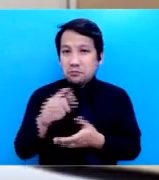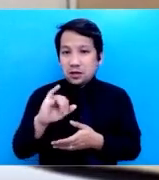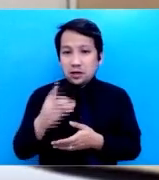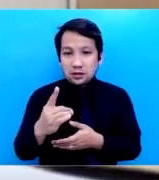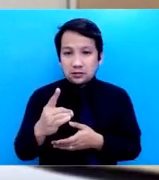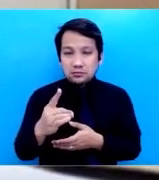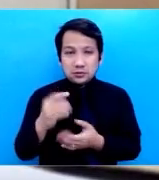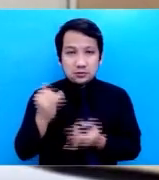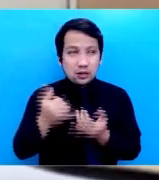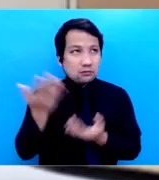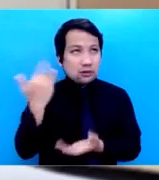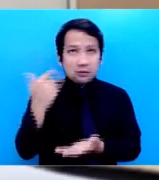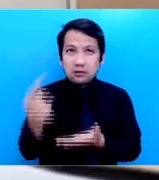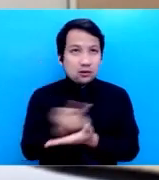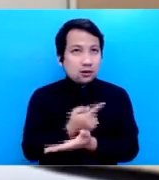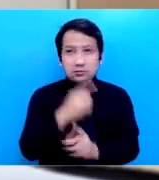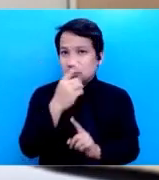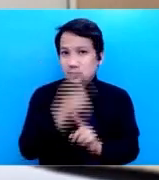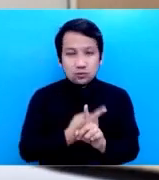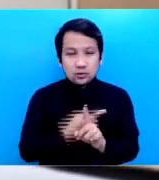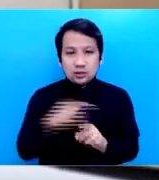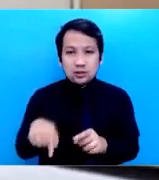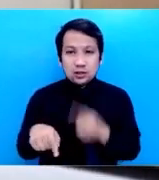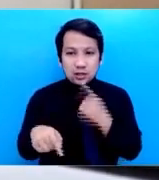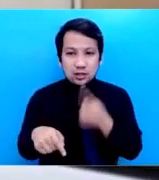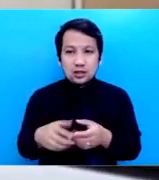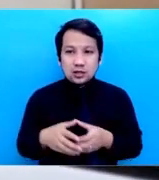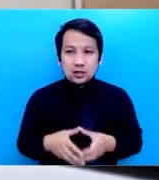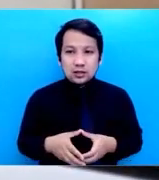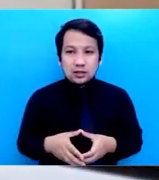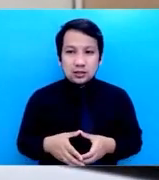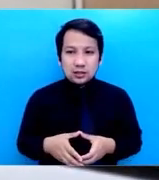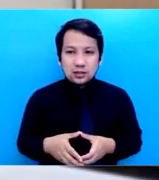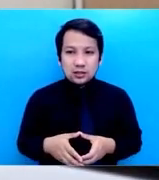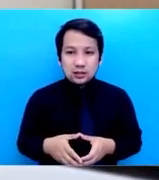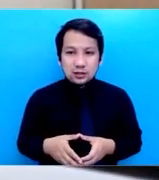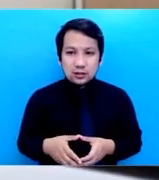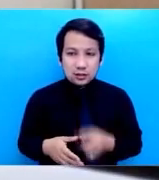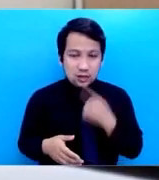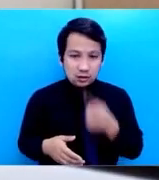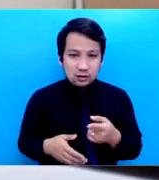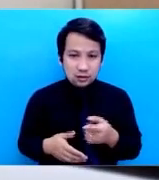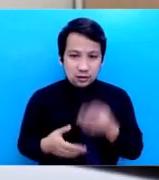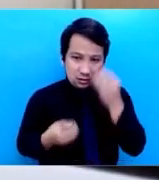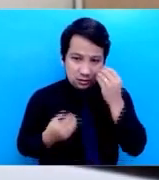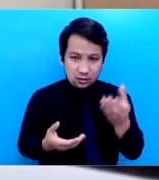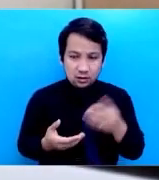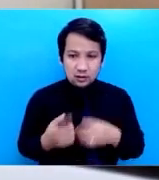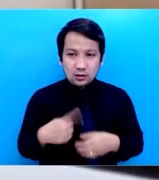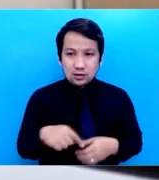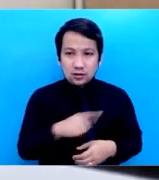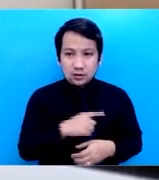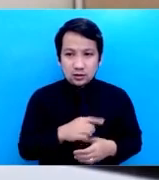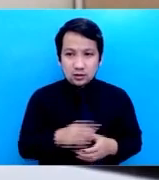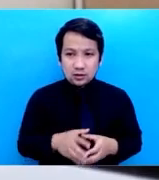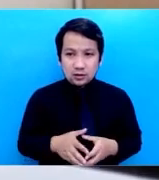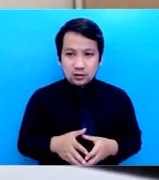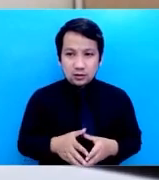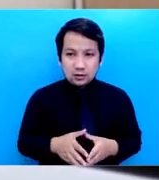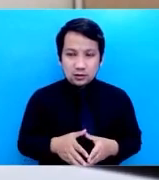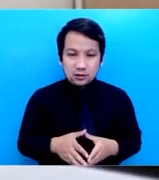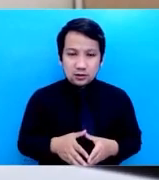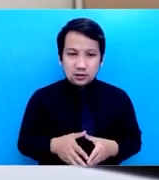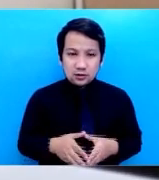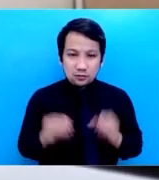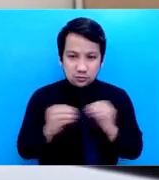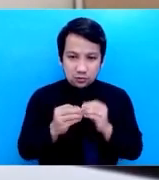last week of December until now. So nung tinanong namin yung ilan na yung na-produce niya, so more or